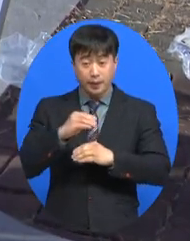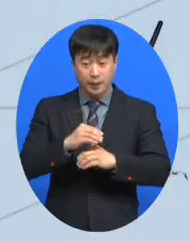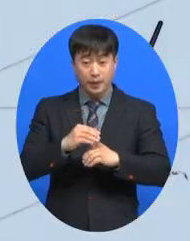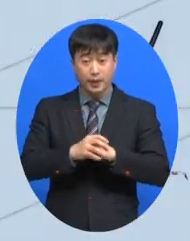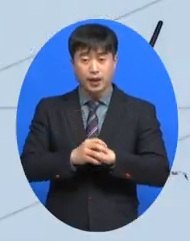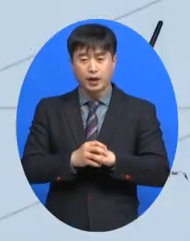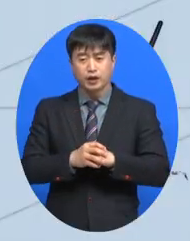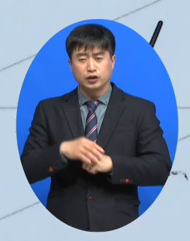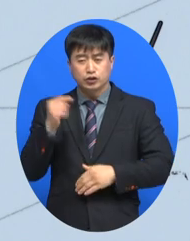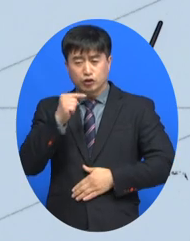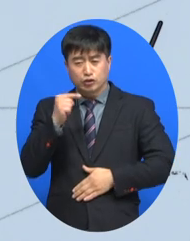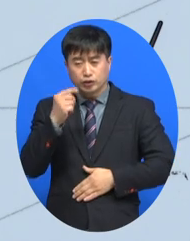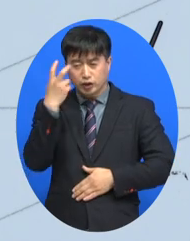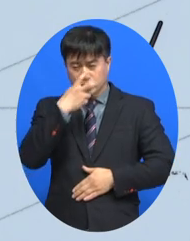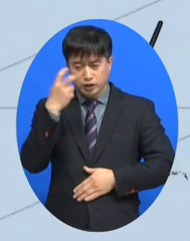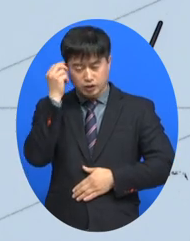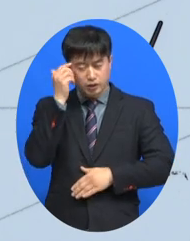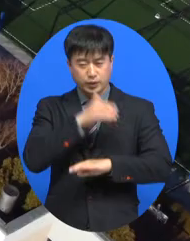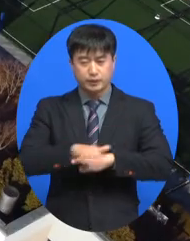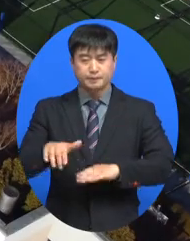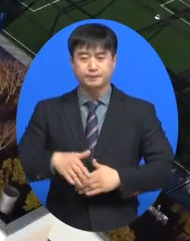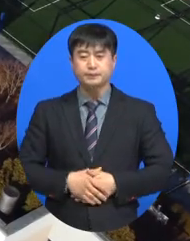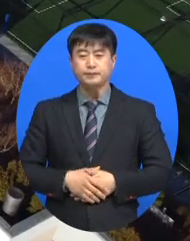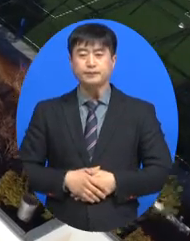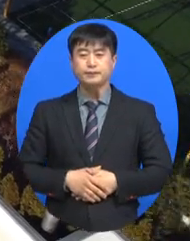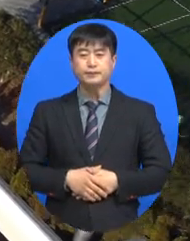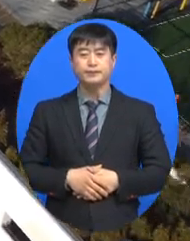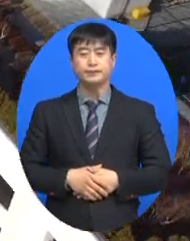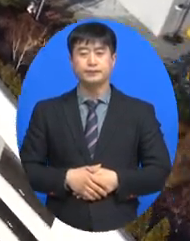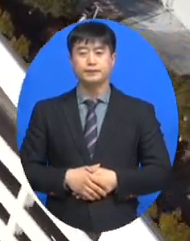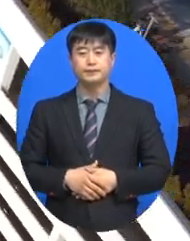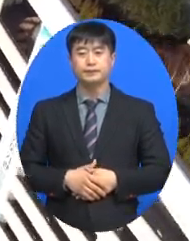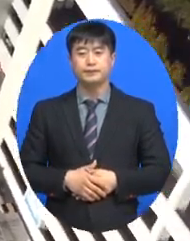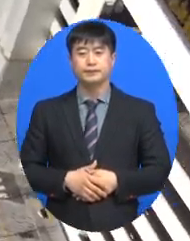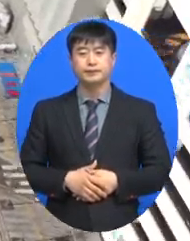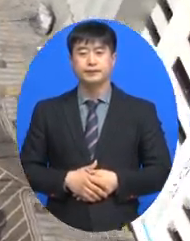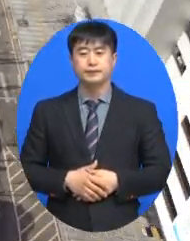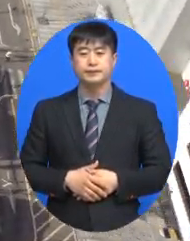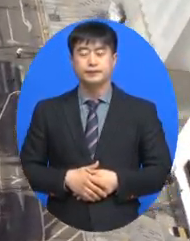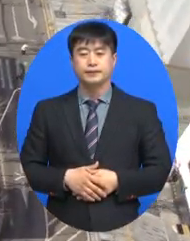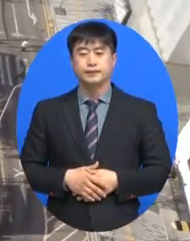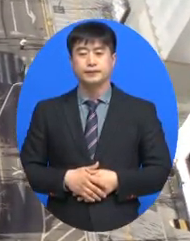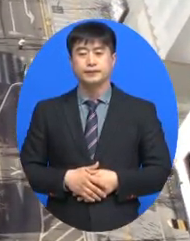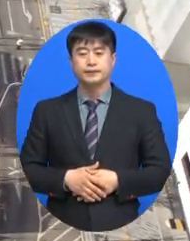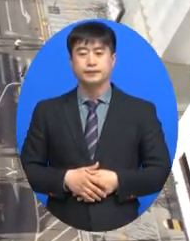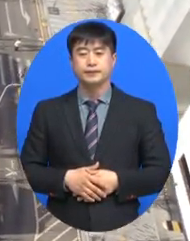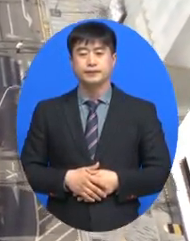도민 안전을 더 촘촘히 지켜나가겠다는 방침입니다. 경기지TV 이슬비입니다.